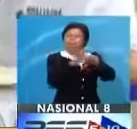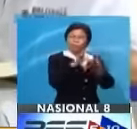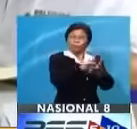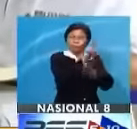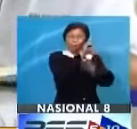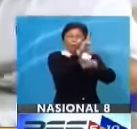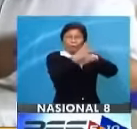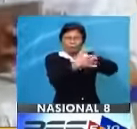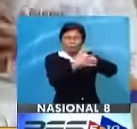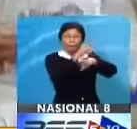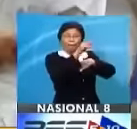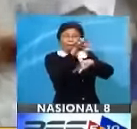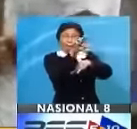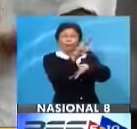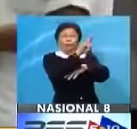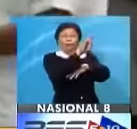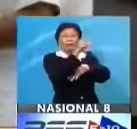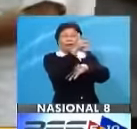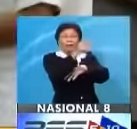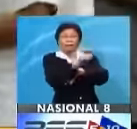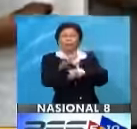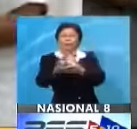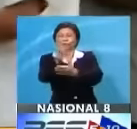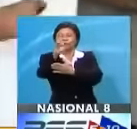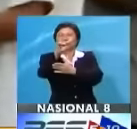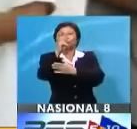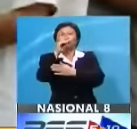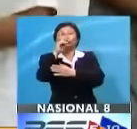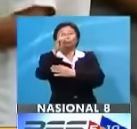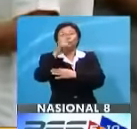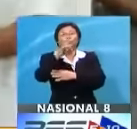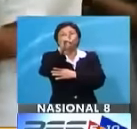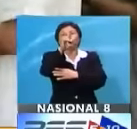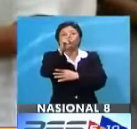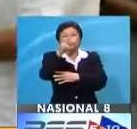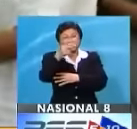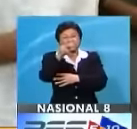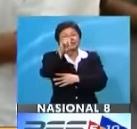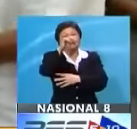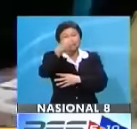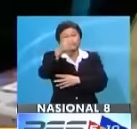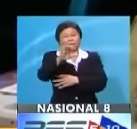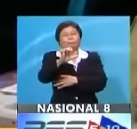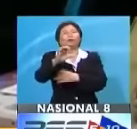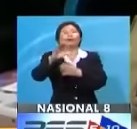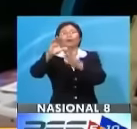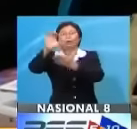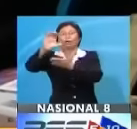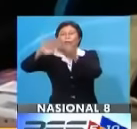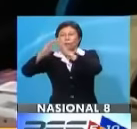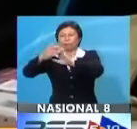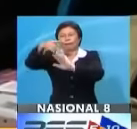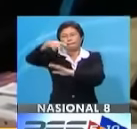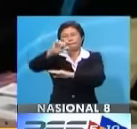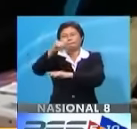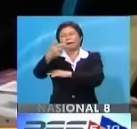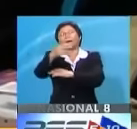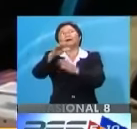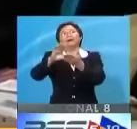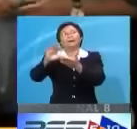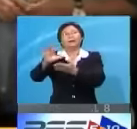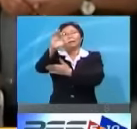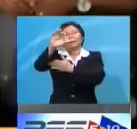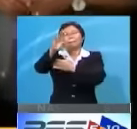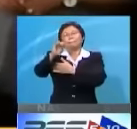Universiti Teknologi MARA UiTM, Universiti Tun Hussein On UTHM, Kolej Komuniti Paguh, Kolej Matrikulasi dan